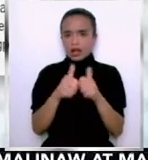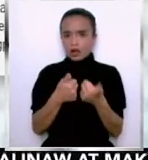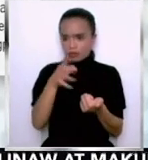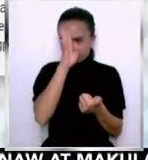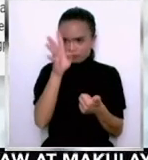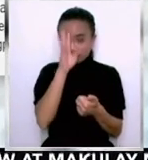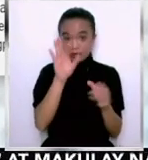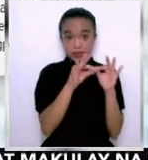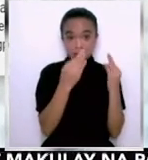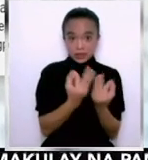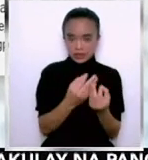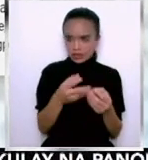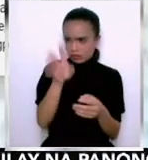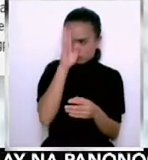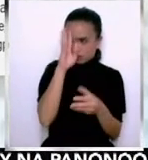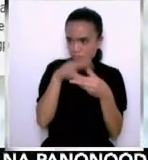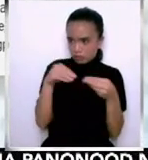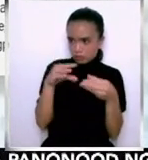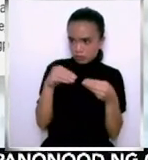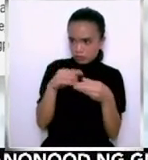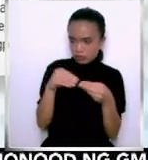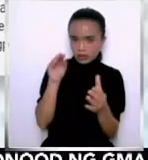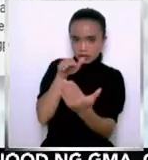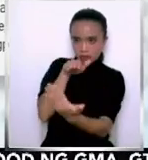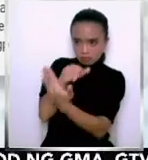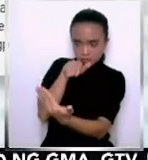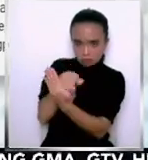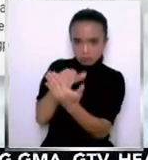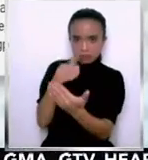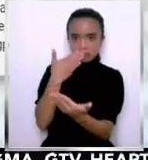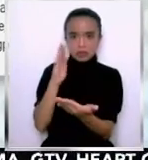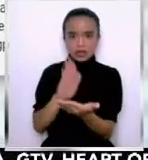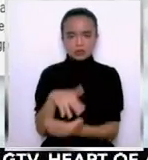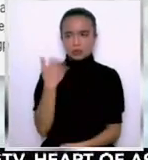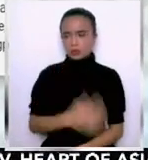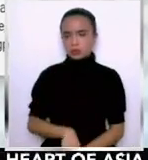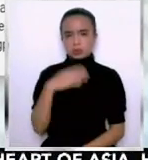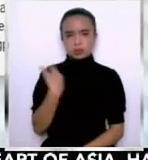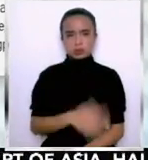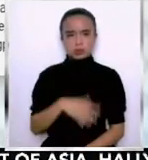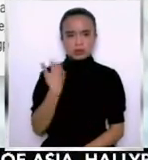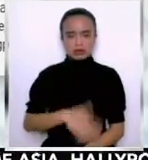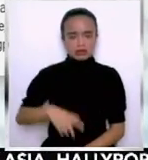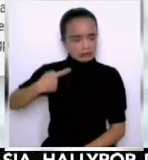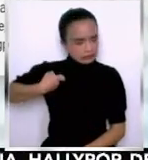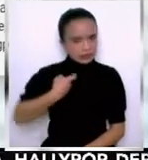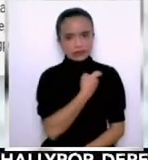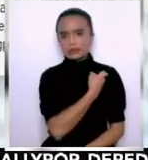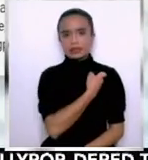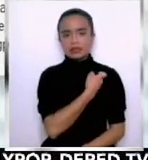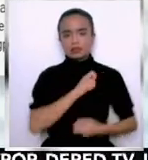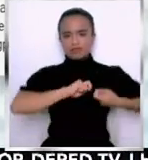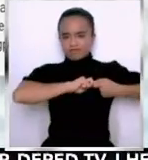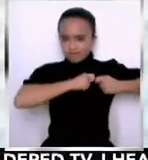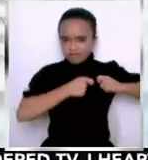mas maraming kasamaan at kataksilan, sobra-sobra na raw na sakit at pagdurog sa kanyang puso at